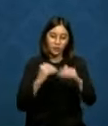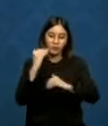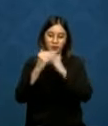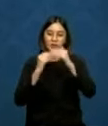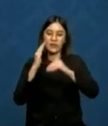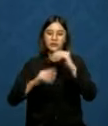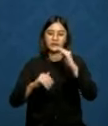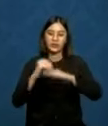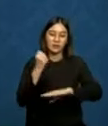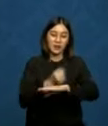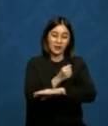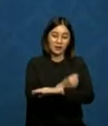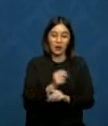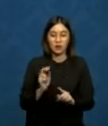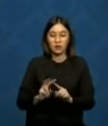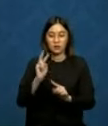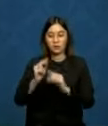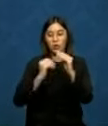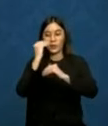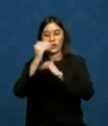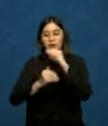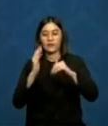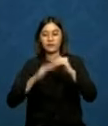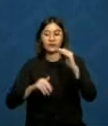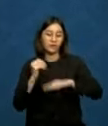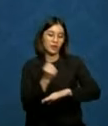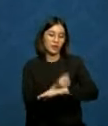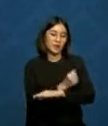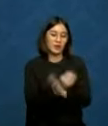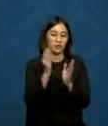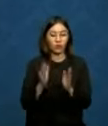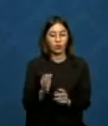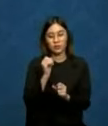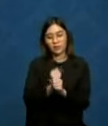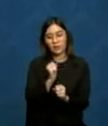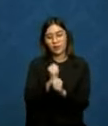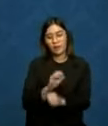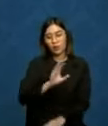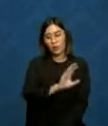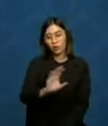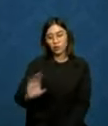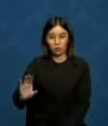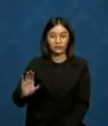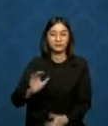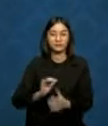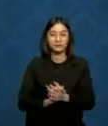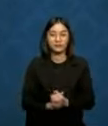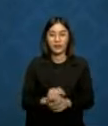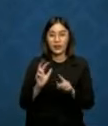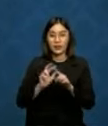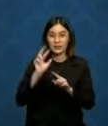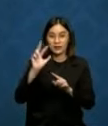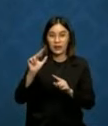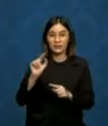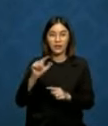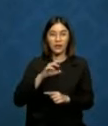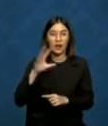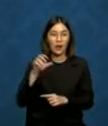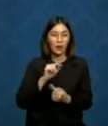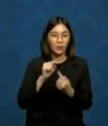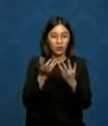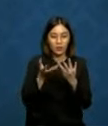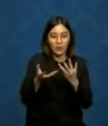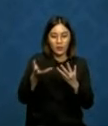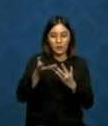งาน 2ครับเอาไปพัฒนาทักษะฝีมือแรงงานของพนักงานในองค์กรของตัวเอง 3จะเอาไป